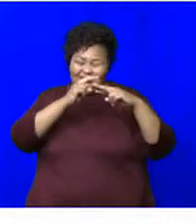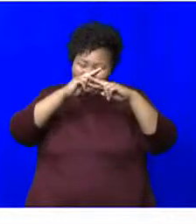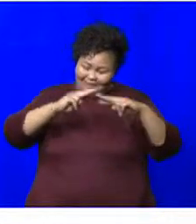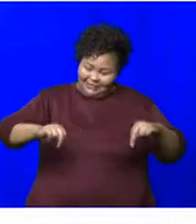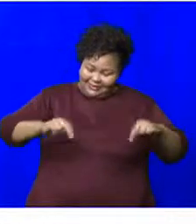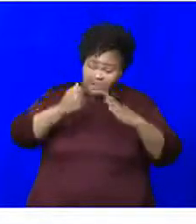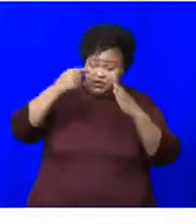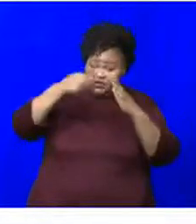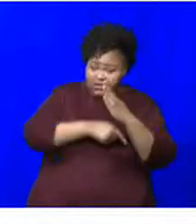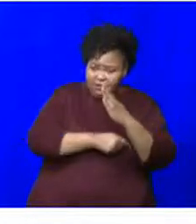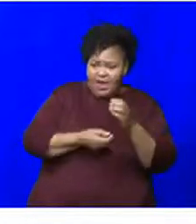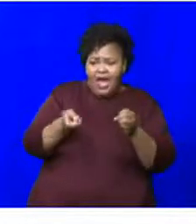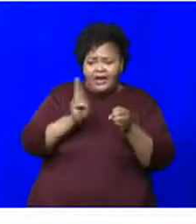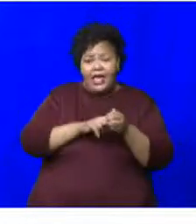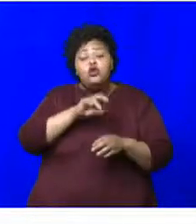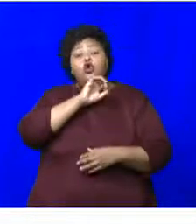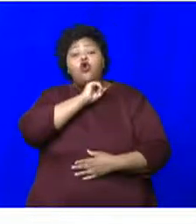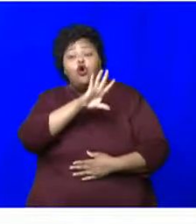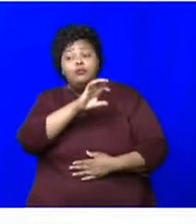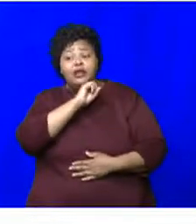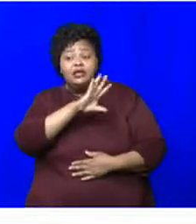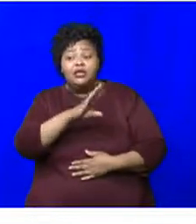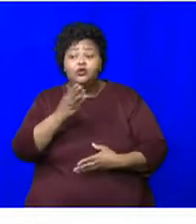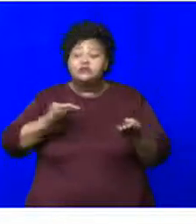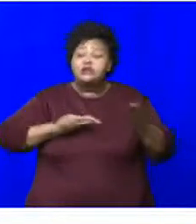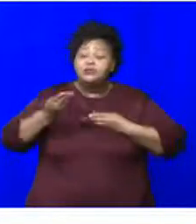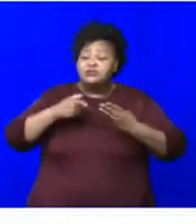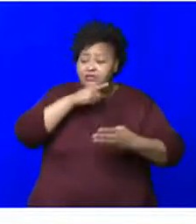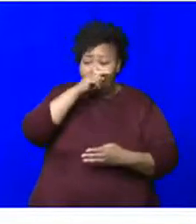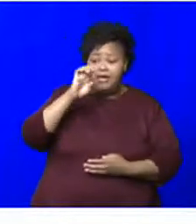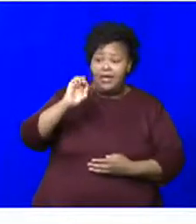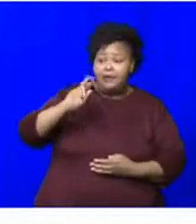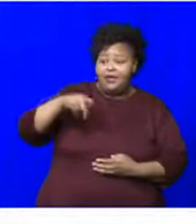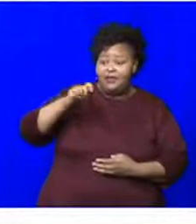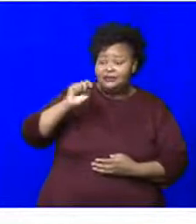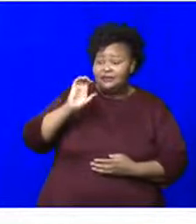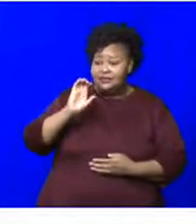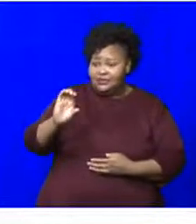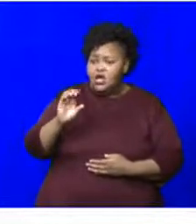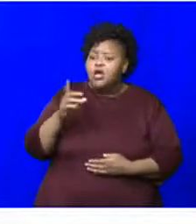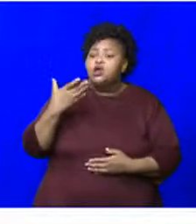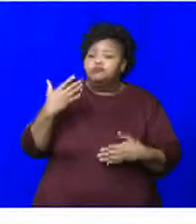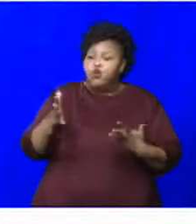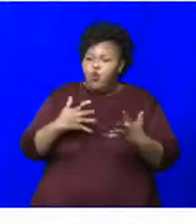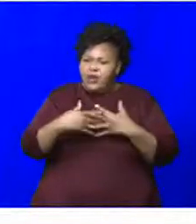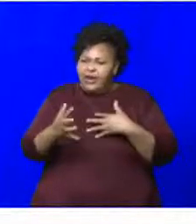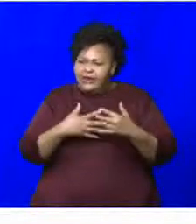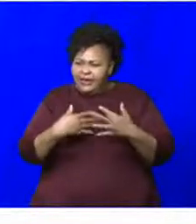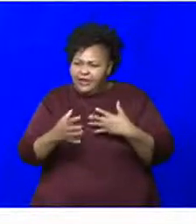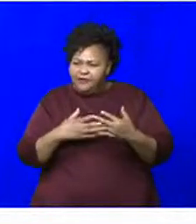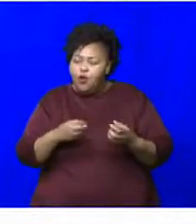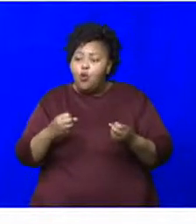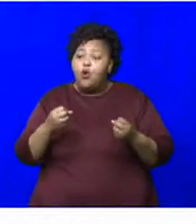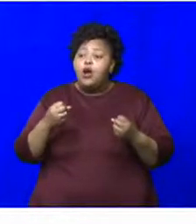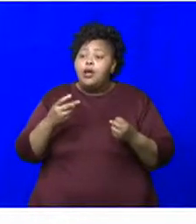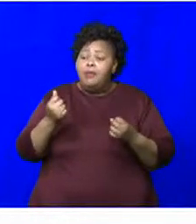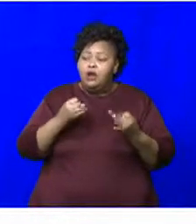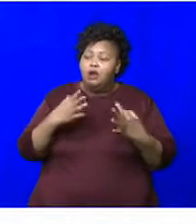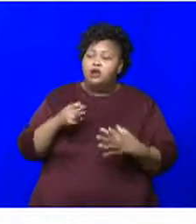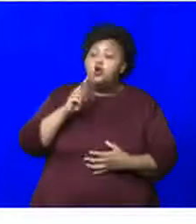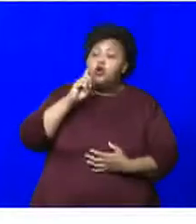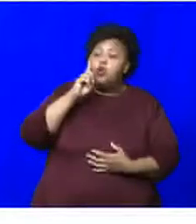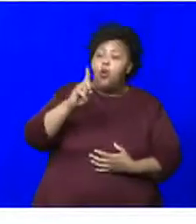wakhala ngempahla yale nkampani lebita ngetulu kwa 145 million malangeni